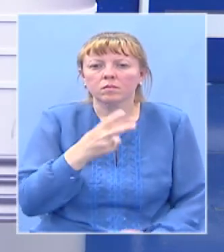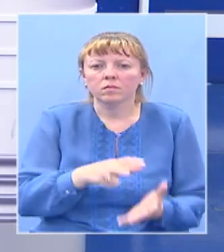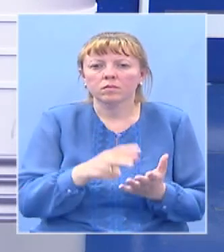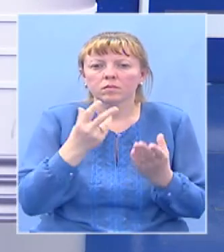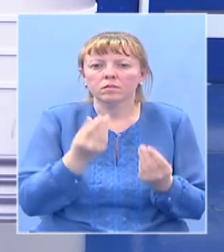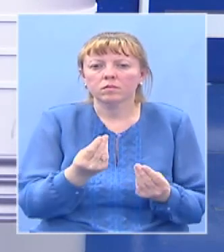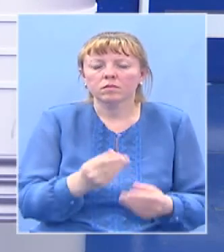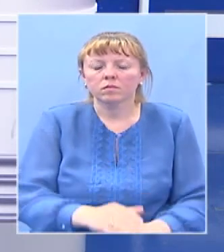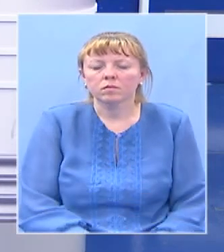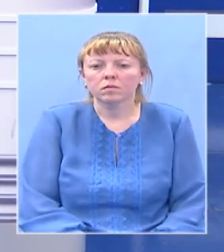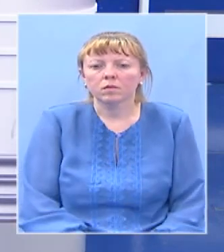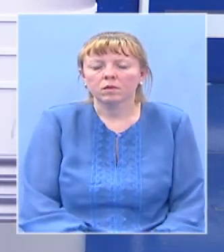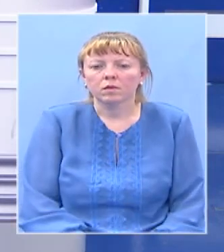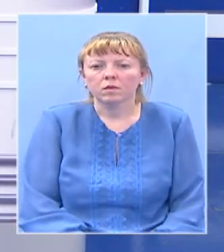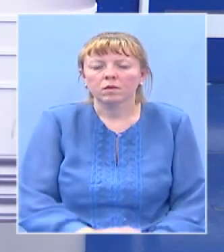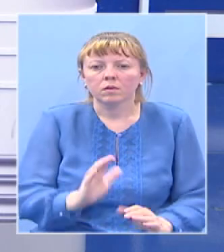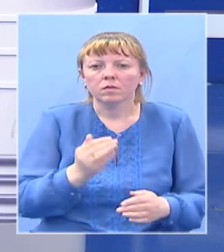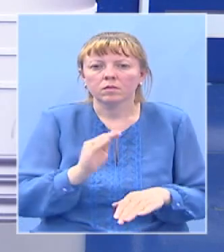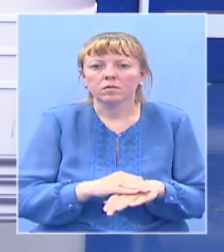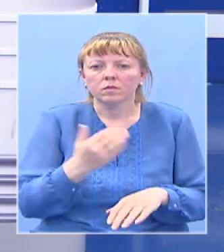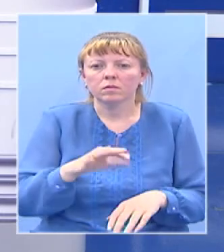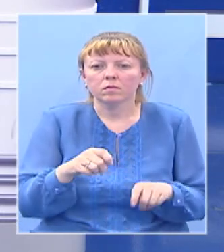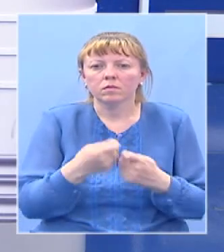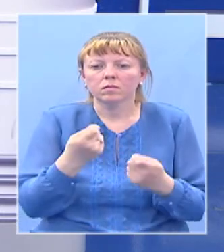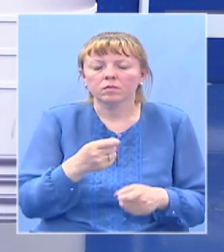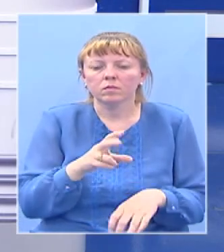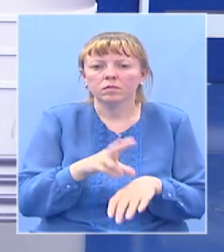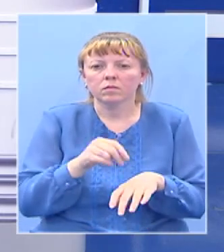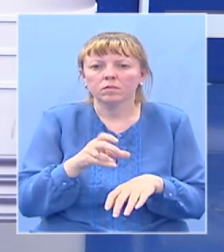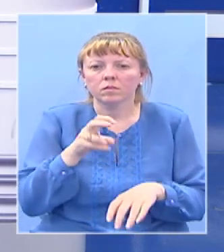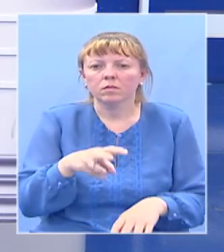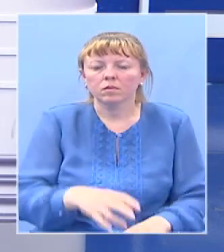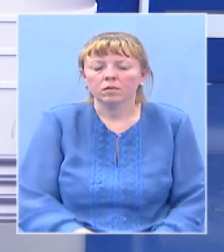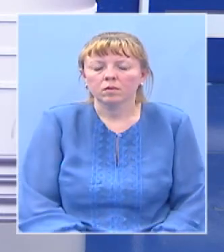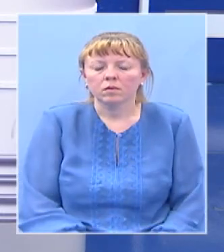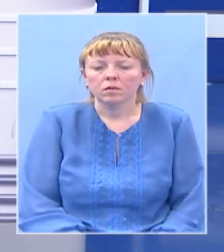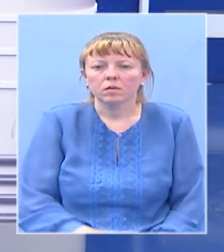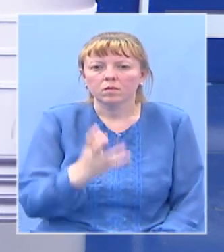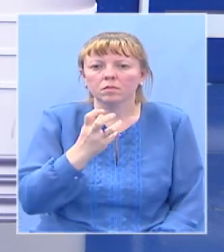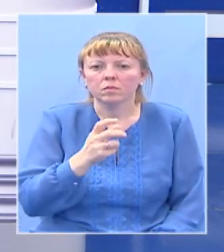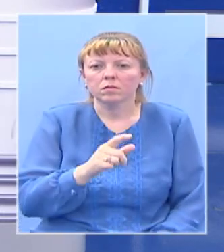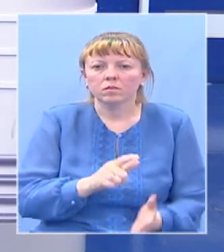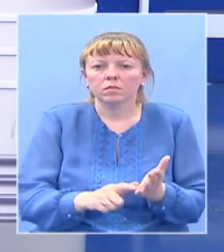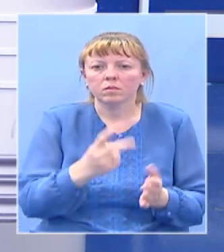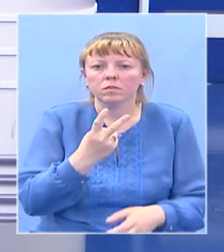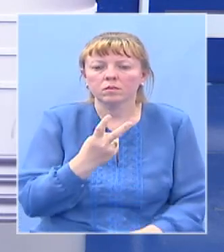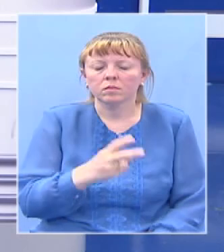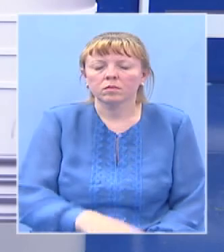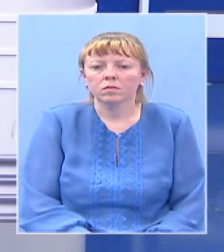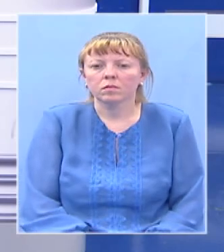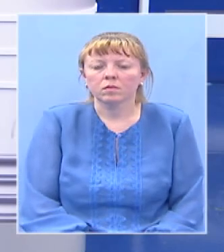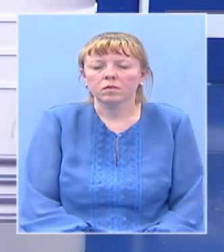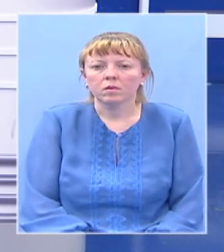дней после чего в случае выявления нарушения составляется административный протокол по статье 572 части второй кодекса